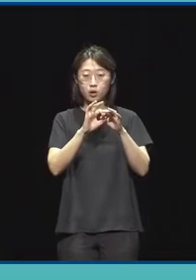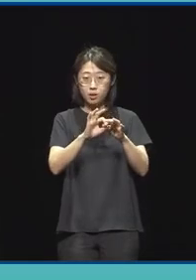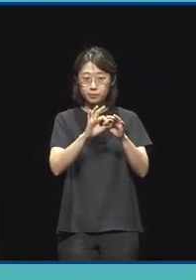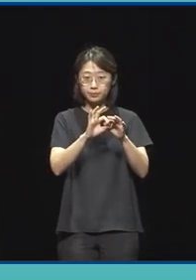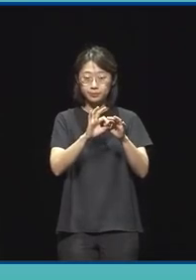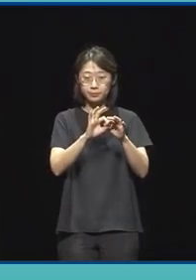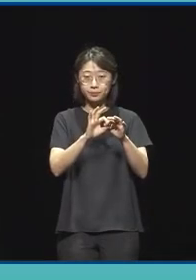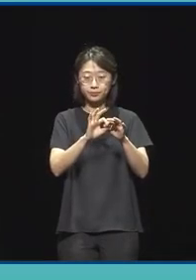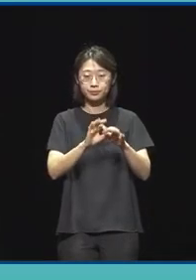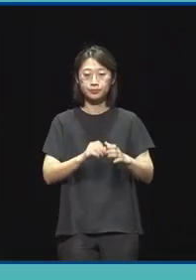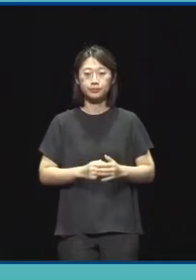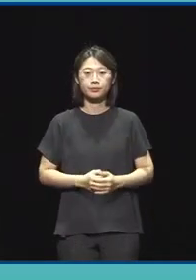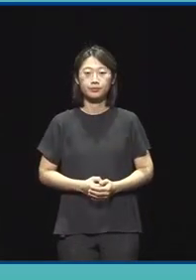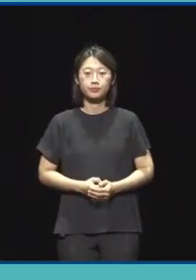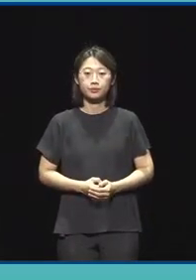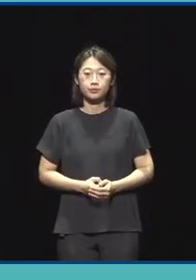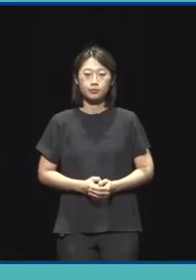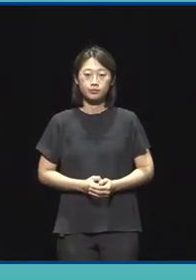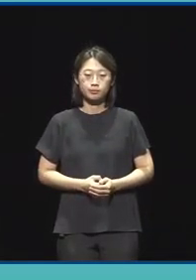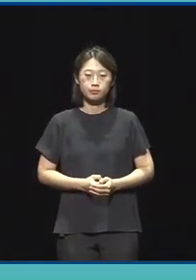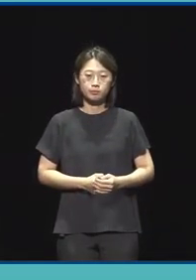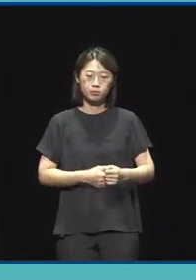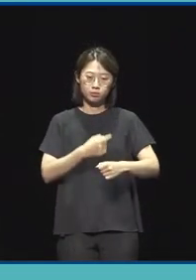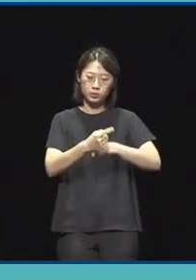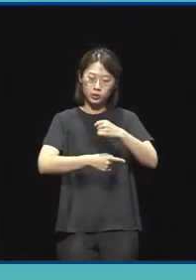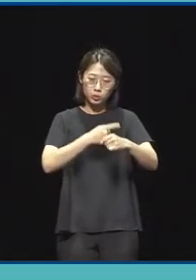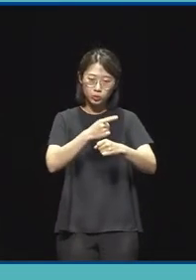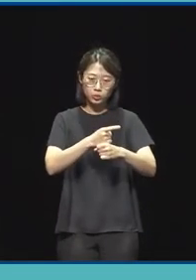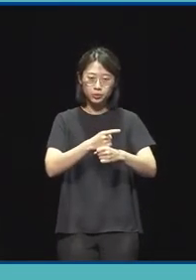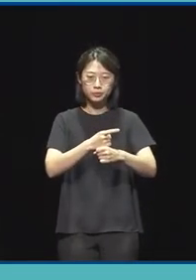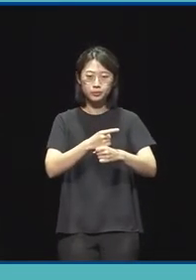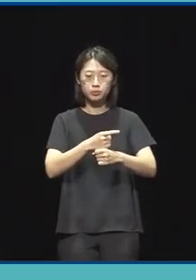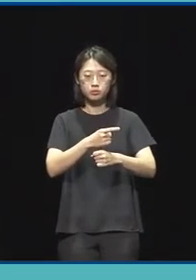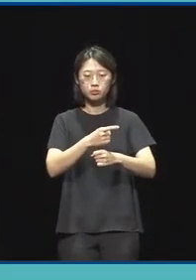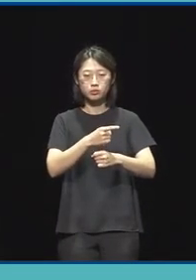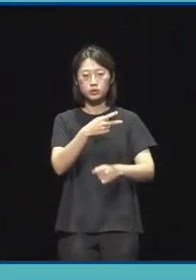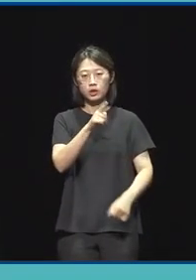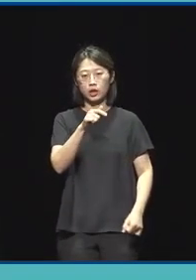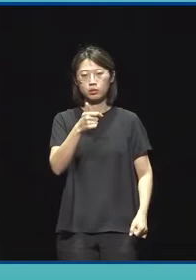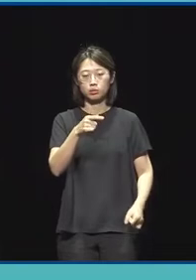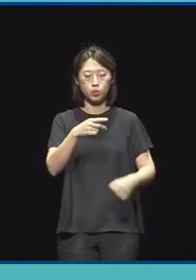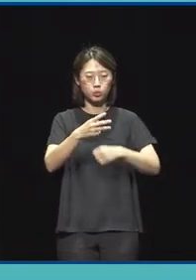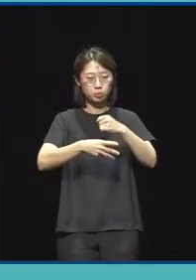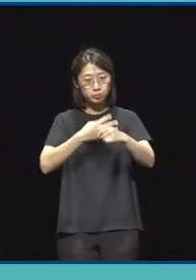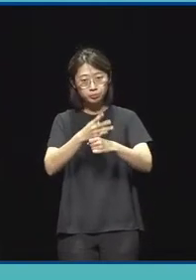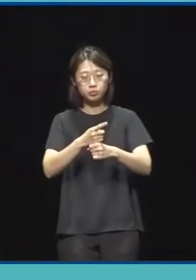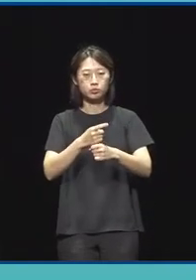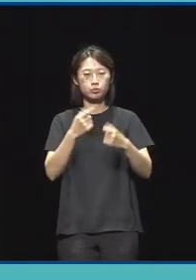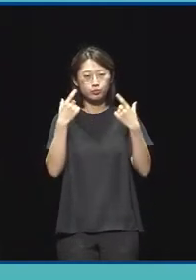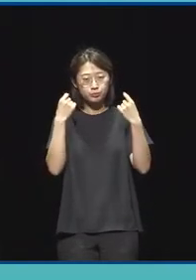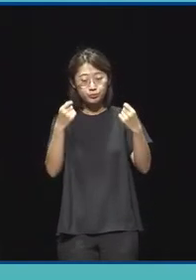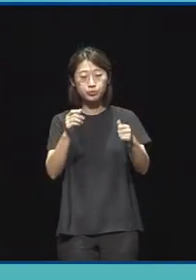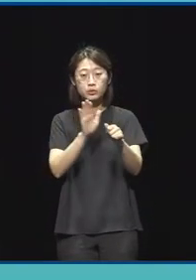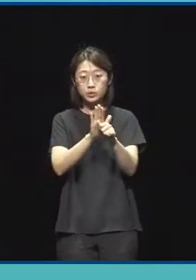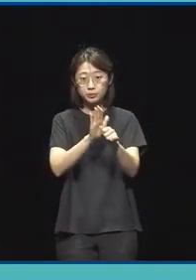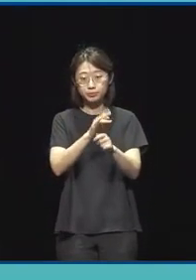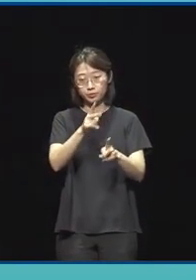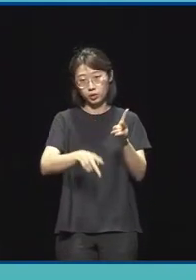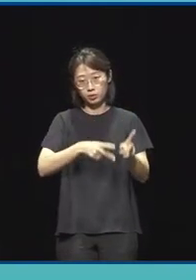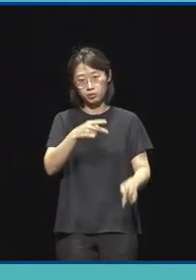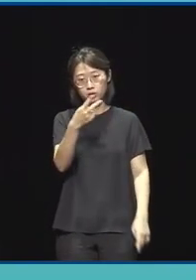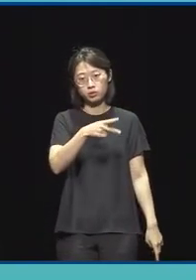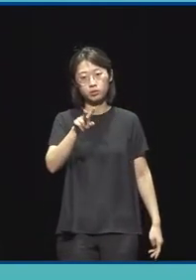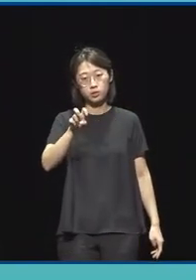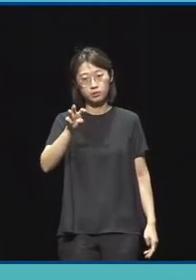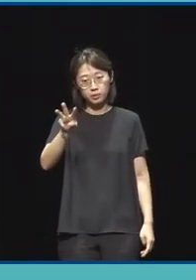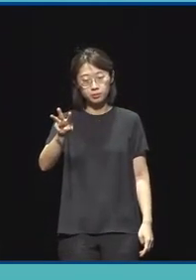그간 단연간 지원 사업을 학대해 왔는데요 올해도 그러니까 2023년에도